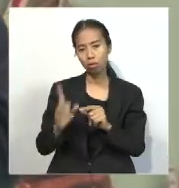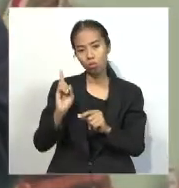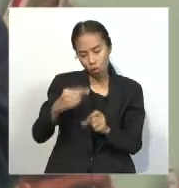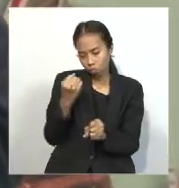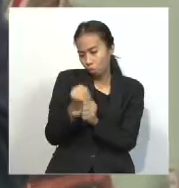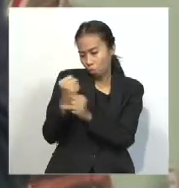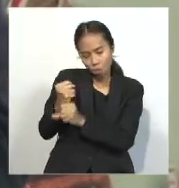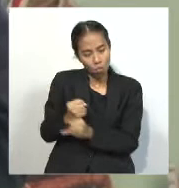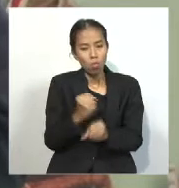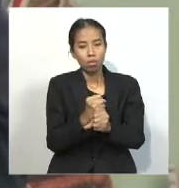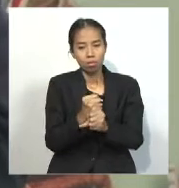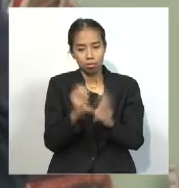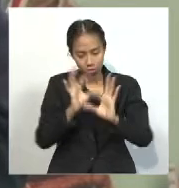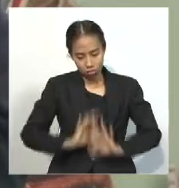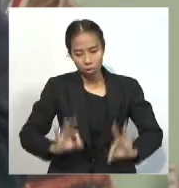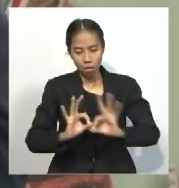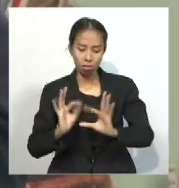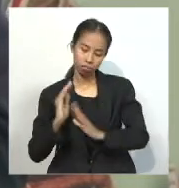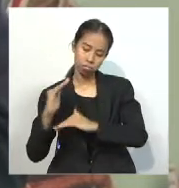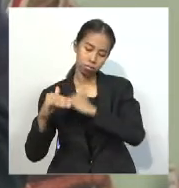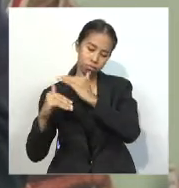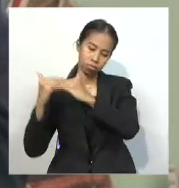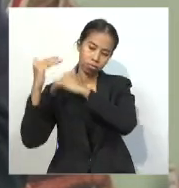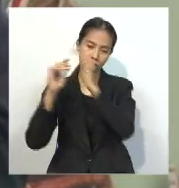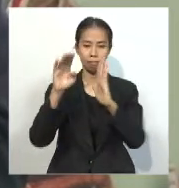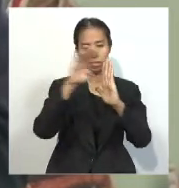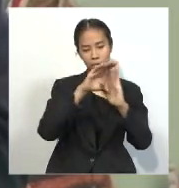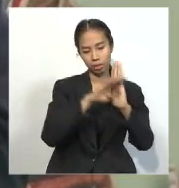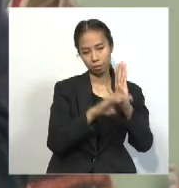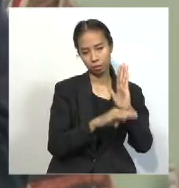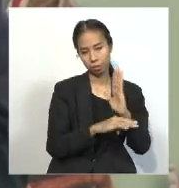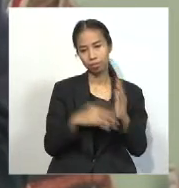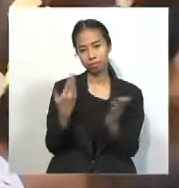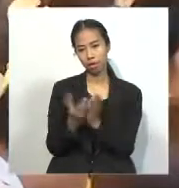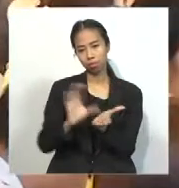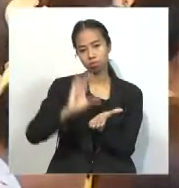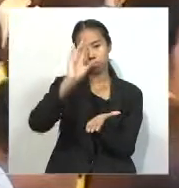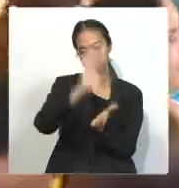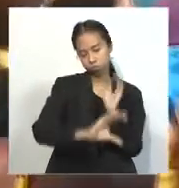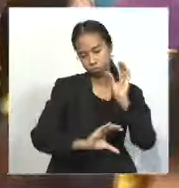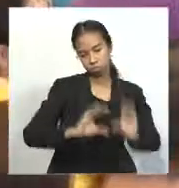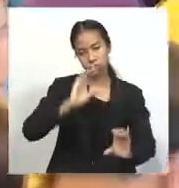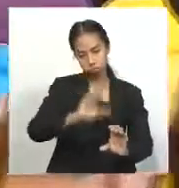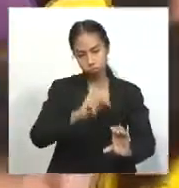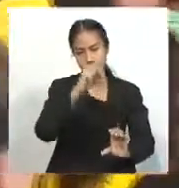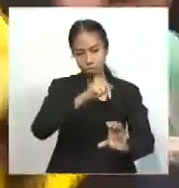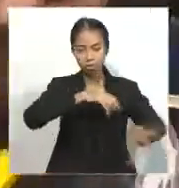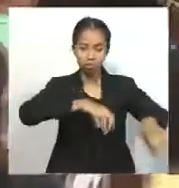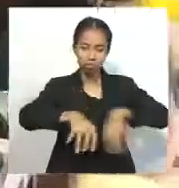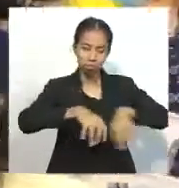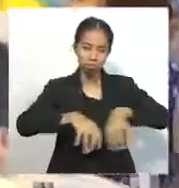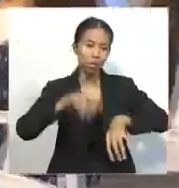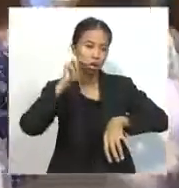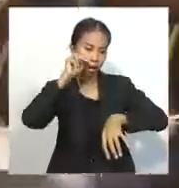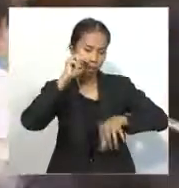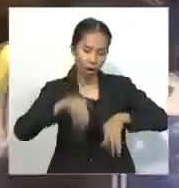อย่างโดยทุกอย่างนะคะจะต้องมีการพัฒนาตามลำดับและต้องใช้งบประมาณในการพัฒนาให้มีกลไกการบริหารจัดการน้ำ